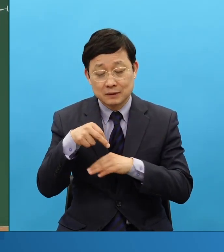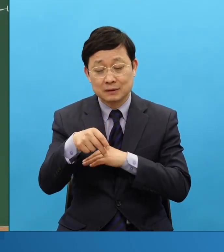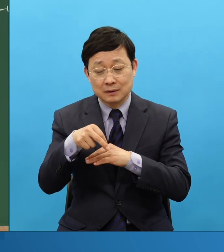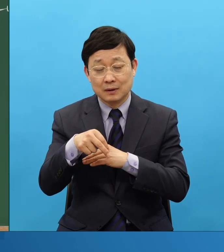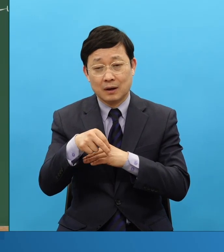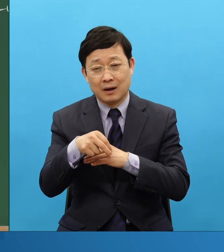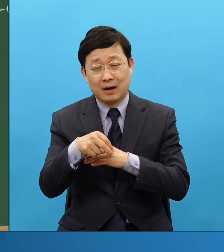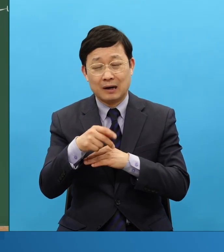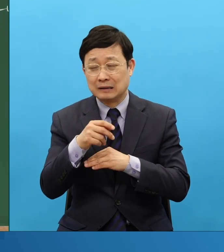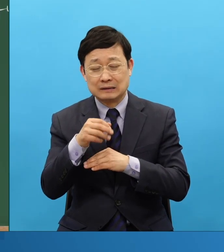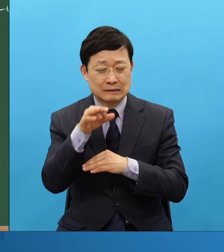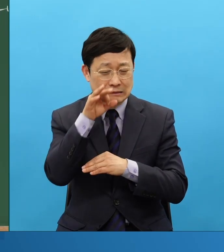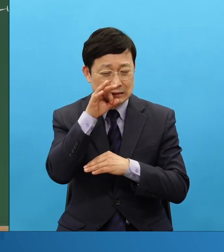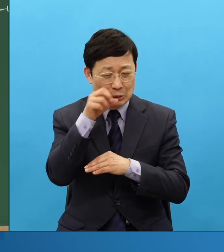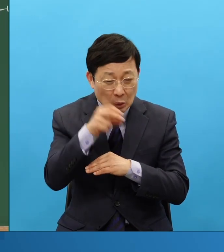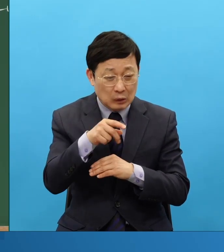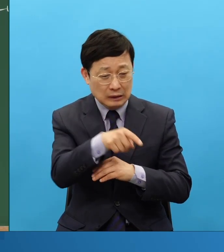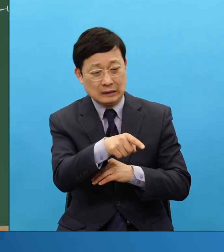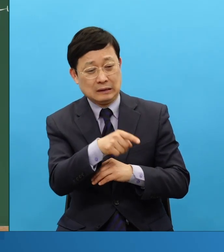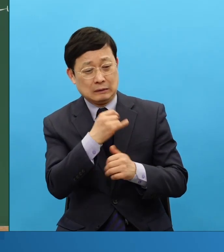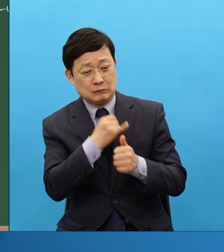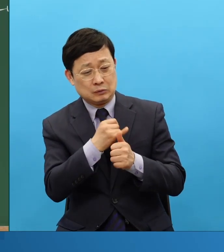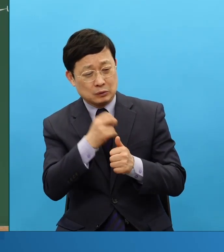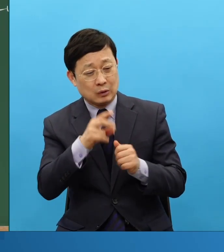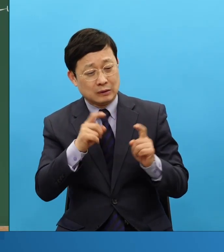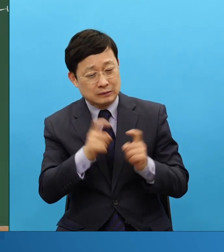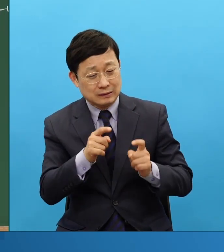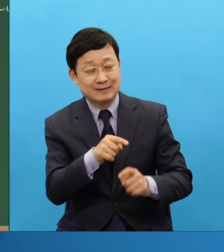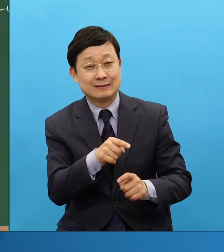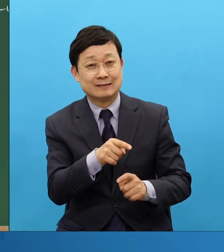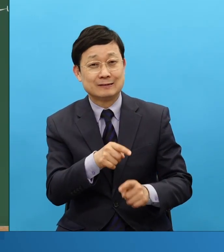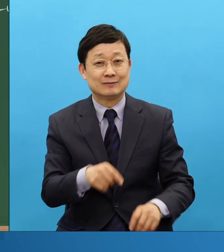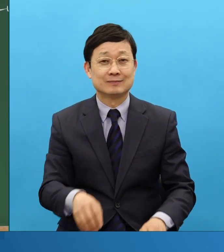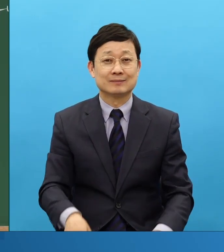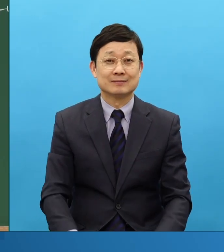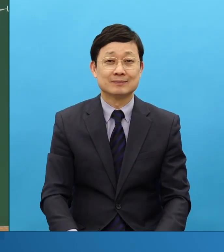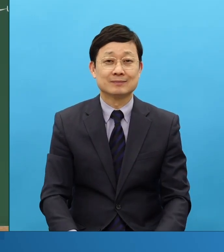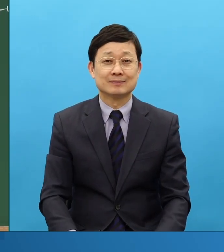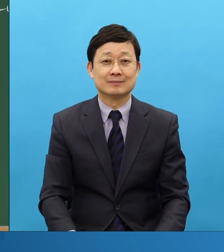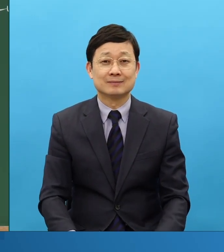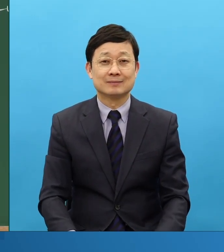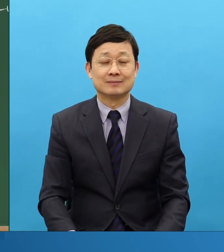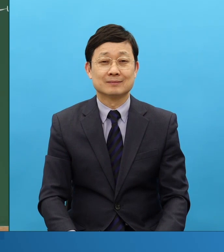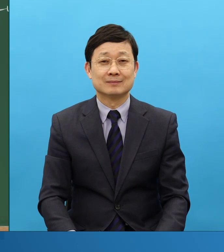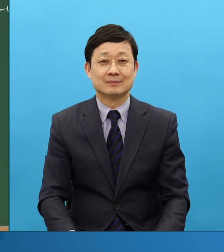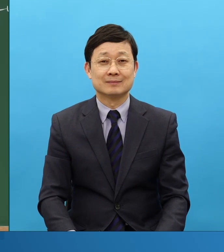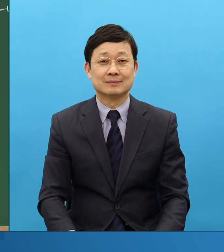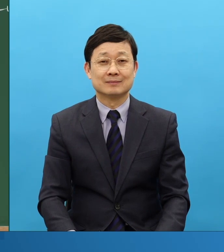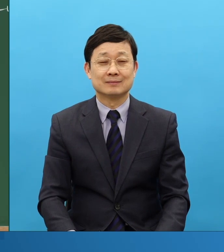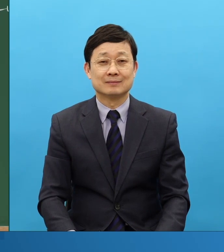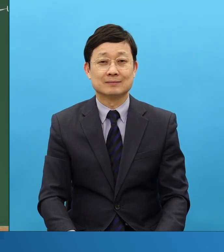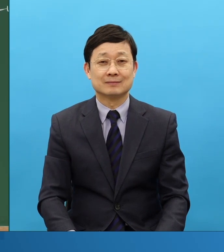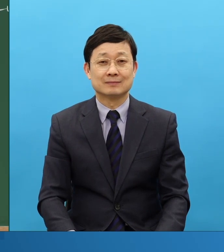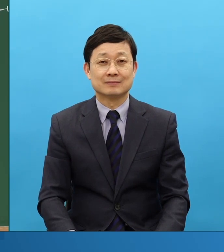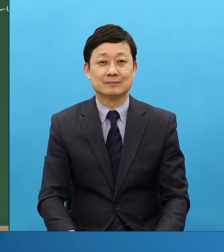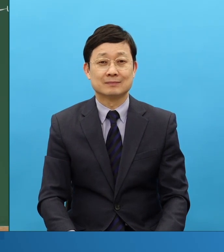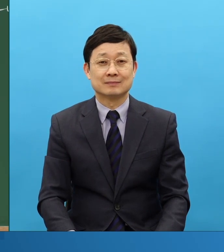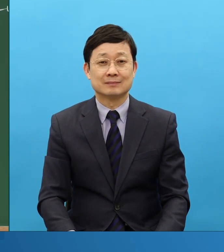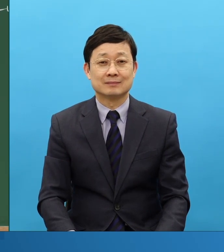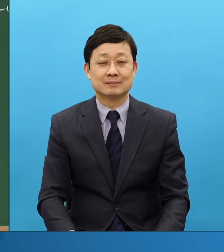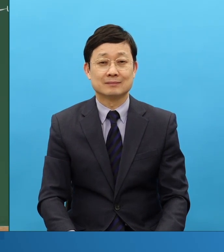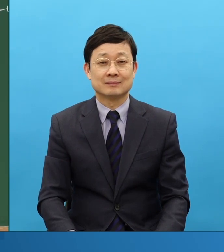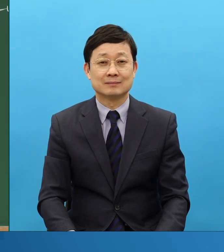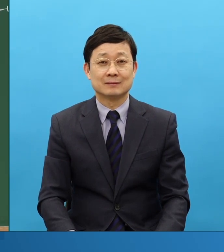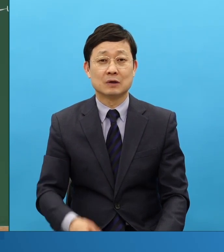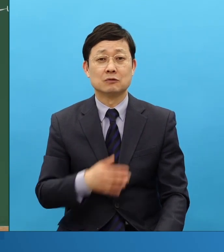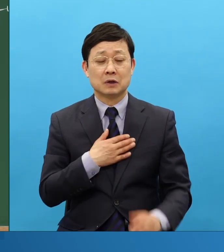싸워. And they're so ashamed because they're always fighting and people look at them and they'll kind of bow their heads. 그렇게 우리